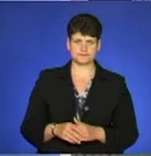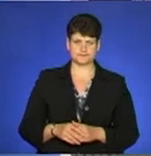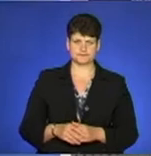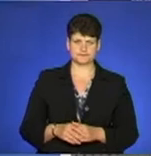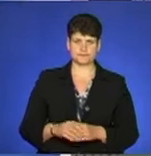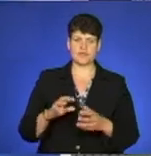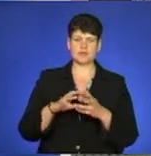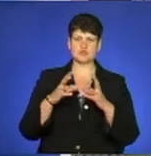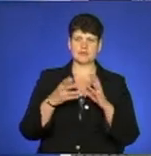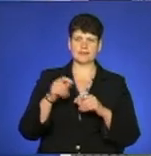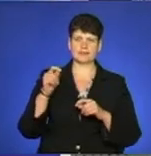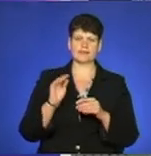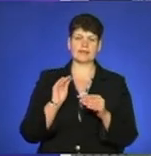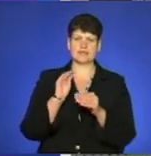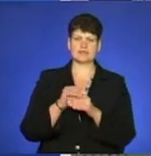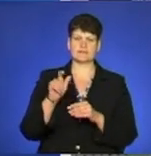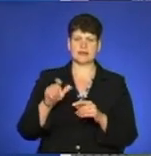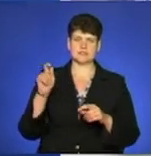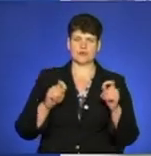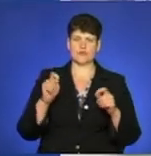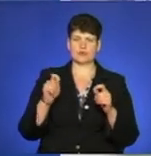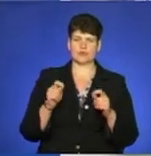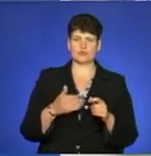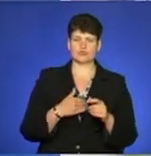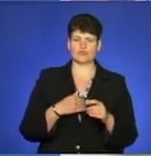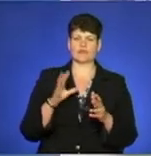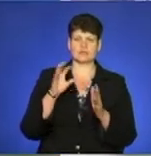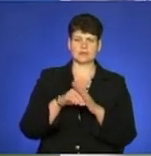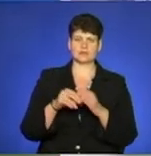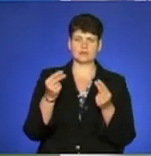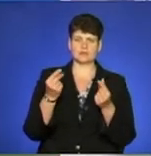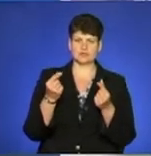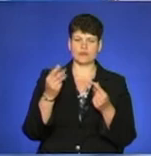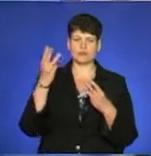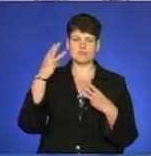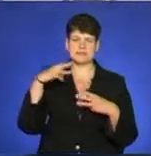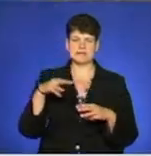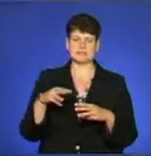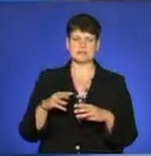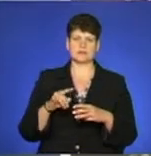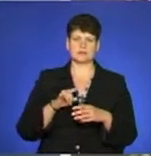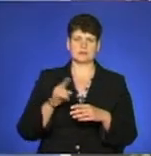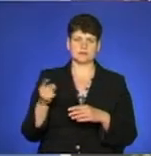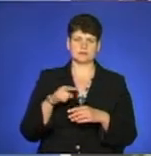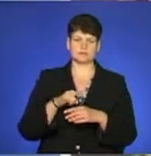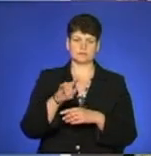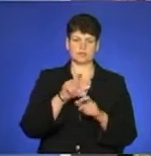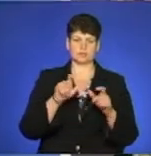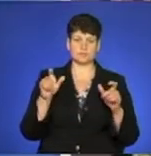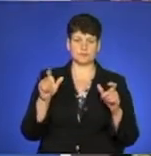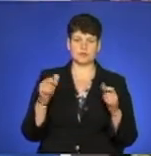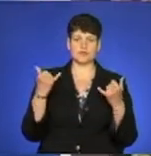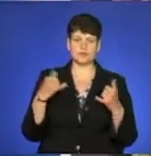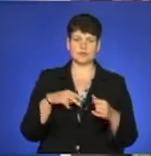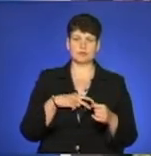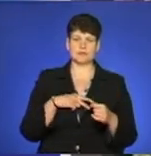Результати інвестфоруму. Польська фірма планує вкладати кошти у модернізацію тернопільського литовища. Сьогодні в Тернополі